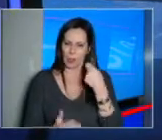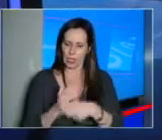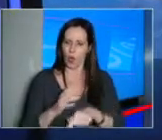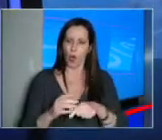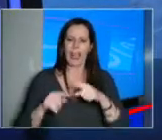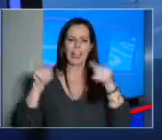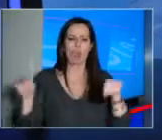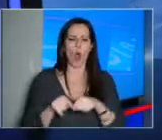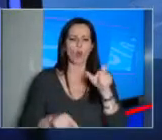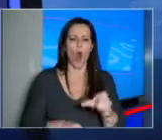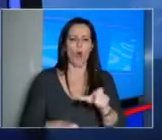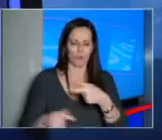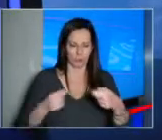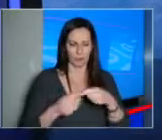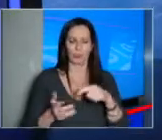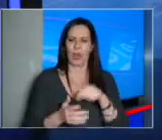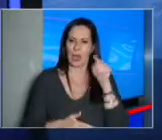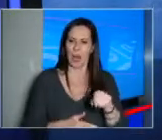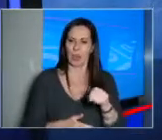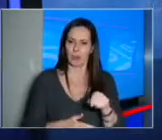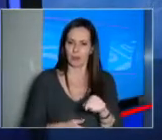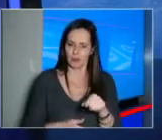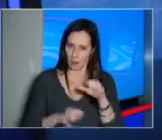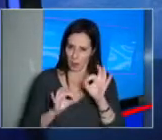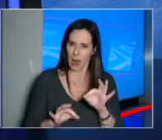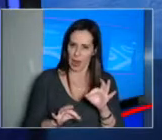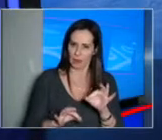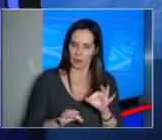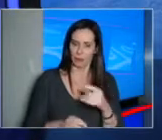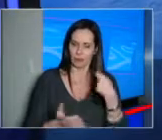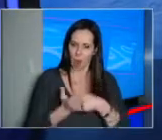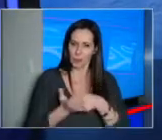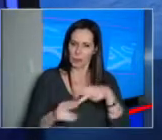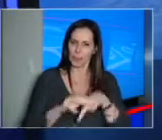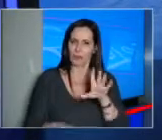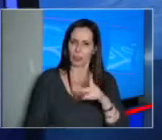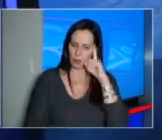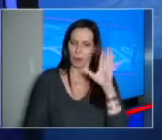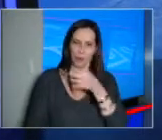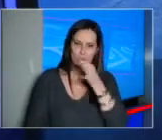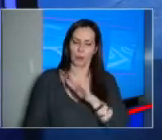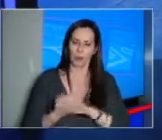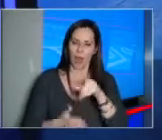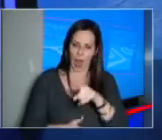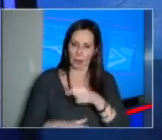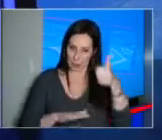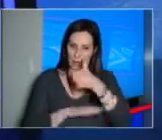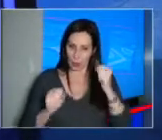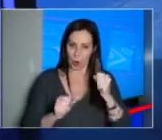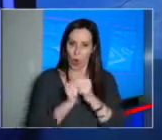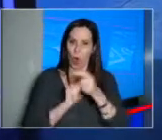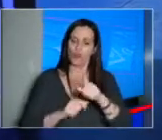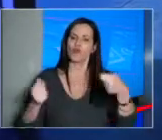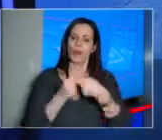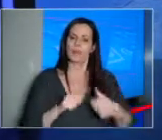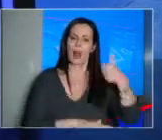של המדינה. מחייבים אותך ללכת בעצם נערי האוצר באים אתה יודע מה השאלה שלי פשוטה. אתה מנהל את הביטוח הלאומי או שיש לך